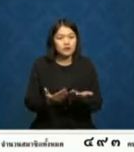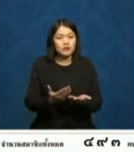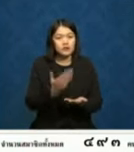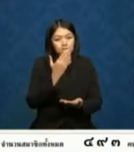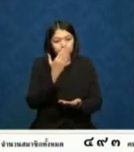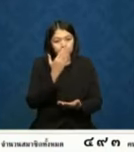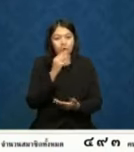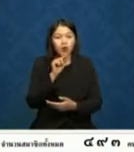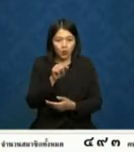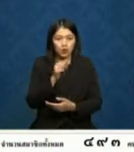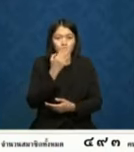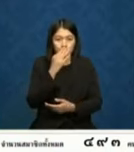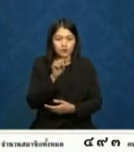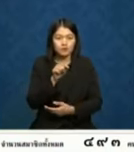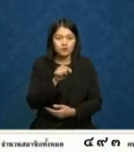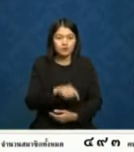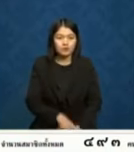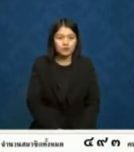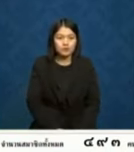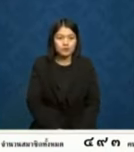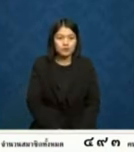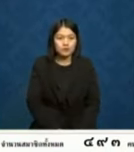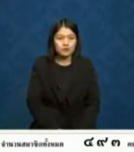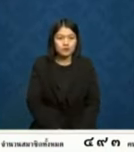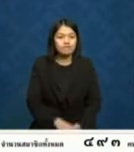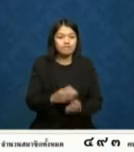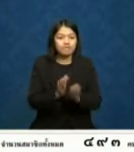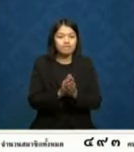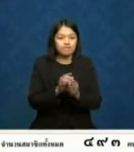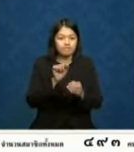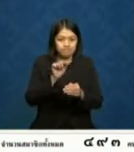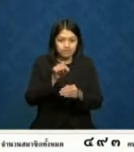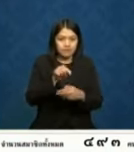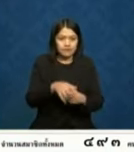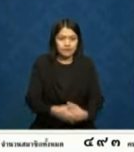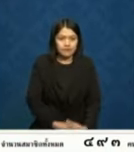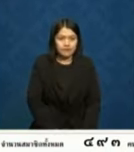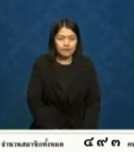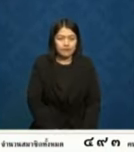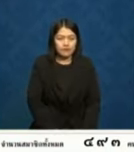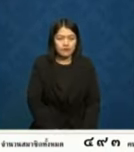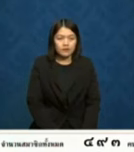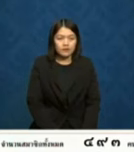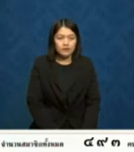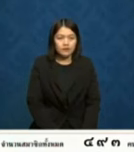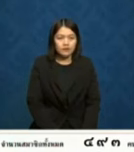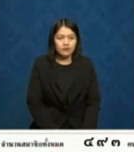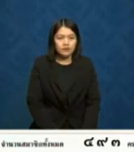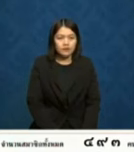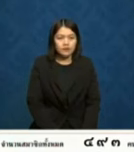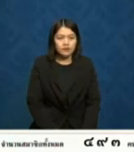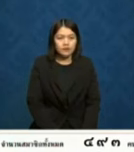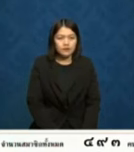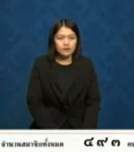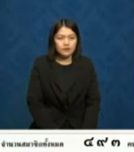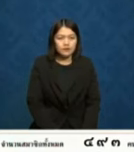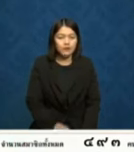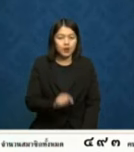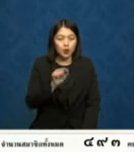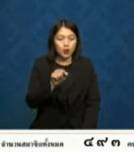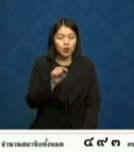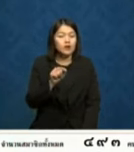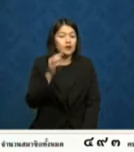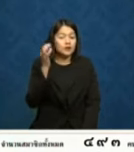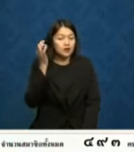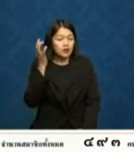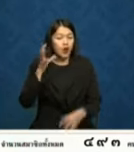เสียงคุณากดปุ่มออกเสียงครับคุณาลงคะแนนได้ครับถ้าเห็นด้วยกับกรรมาธิการเสียงครั้งมากก็กดปุ่มเห็นด้วย